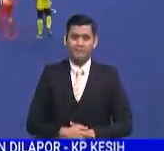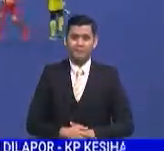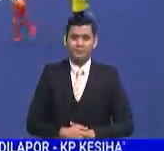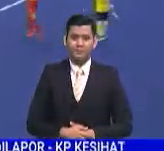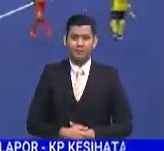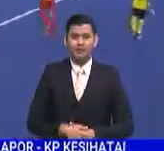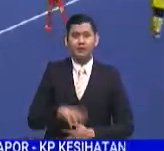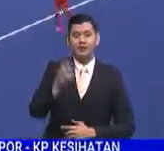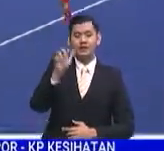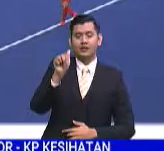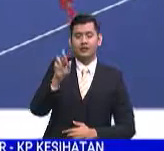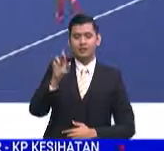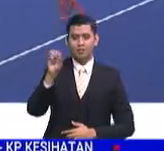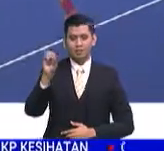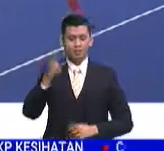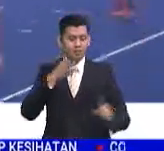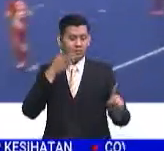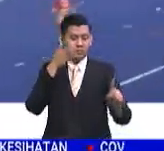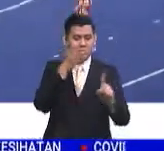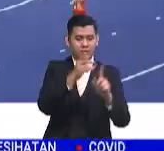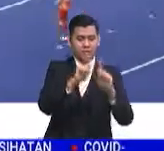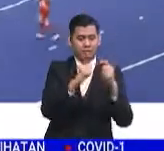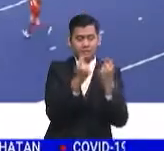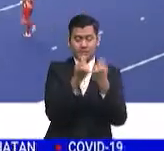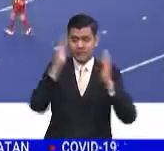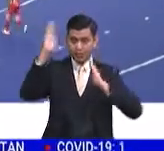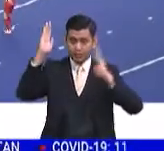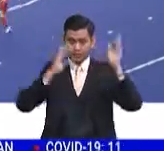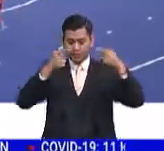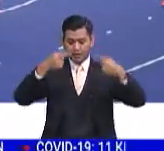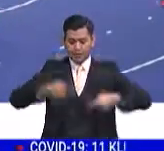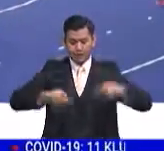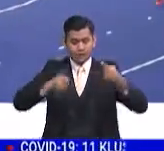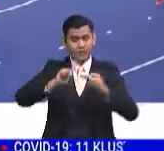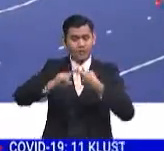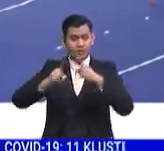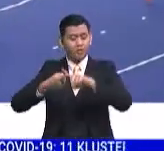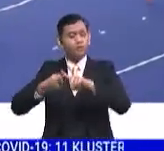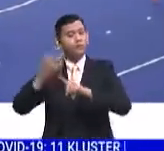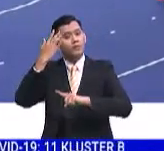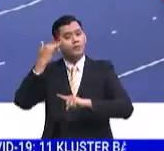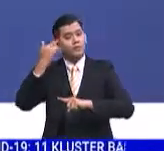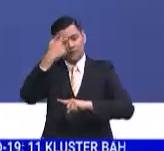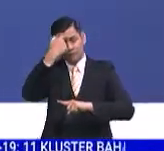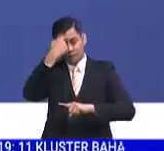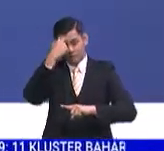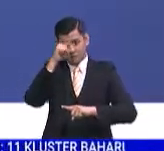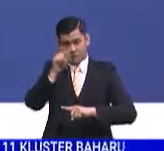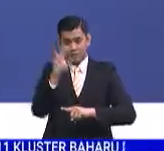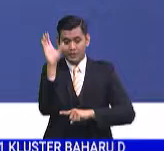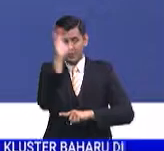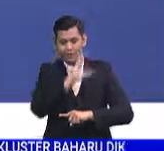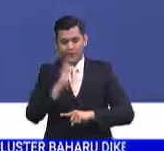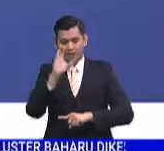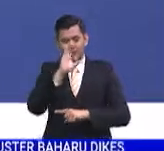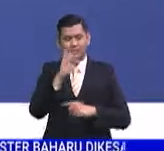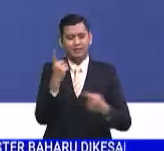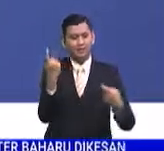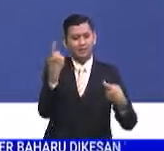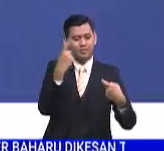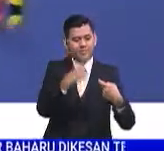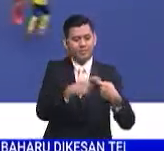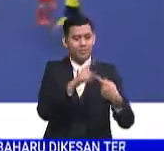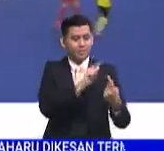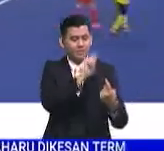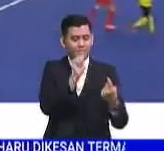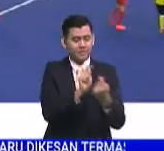Tambah Arul, objektif utama skuad kebangsaan menyertai perlawanan persahabatan ini adalah untuk mencari keserasian dalam kalangan pemain